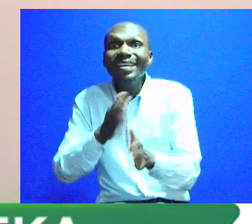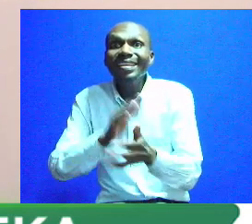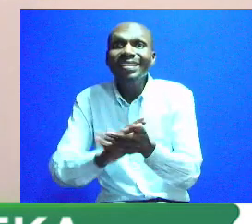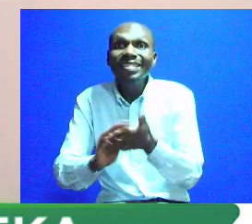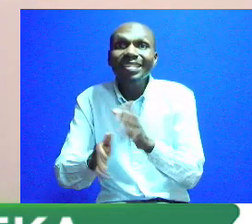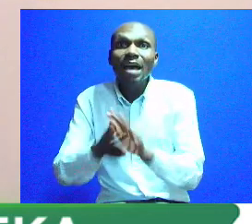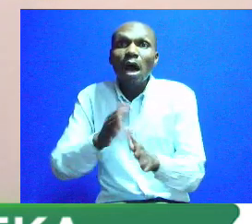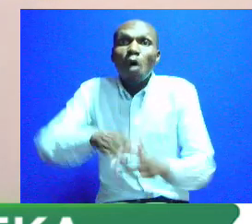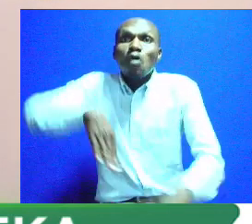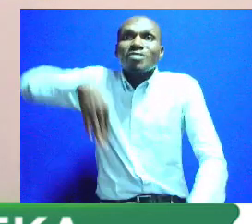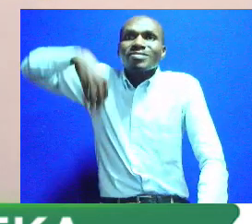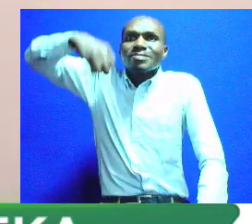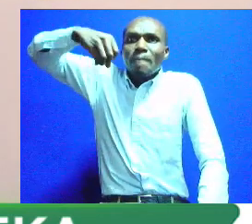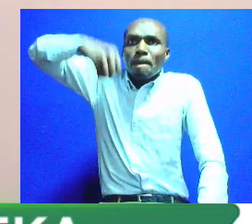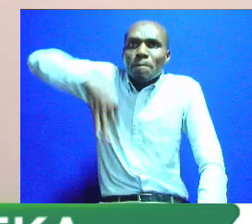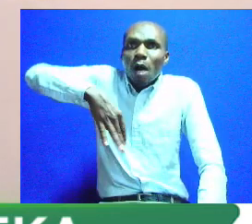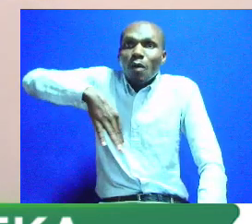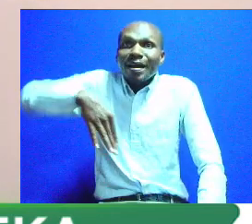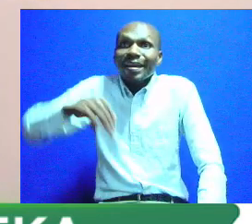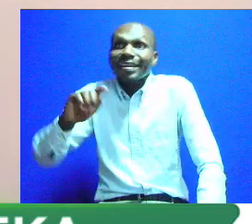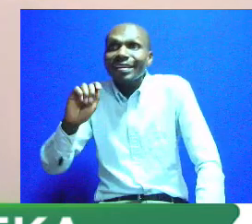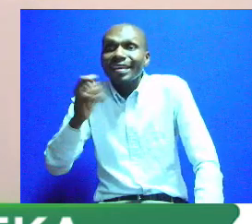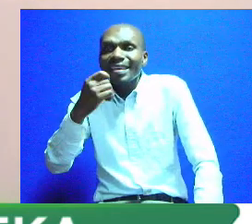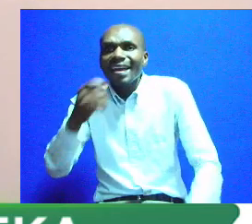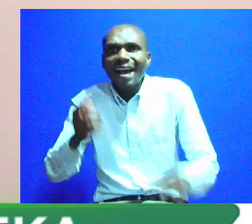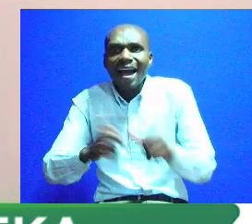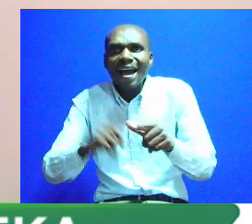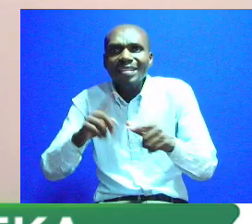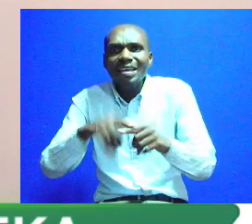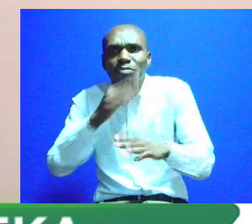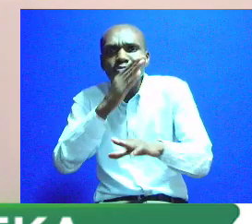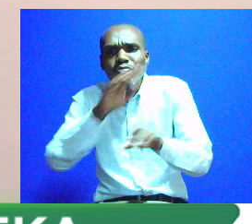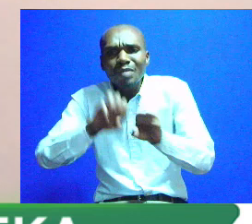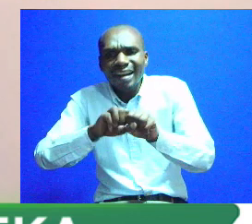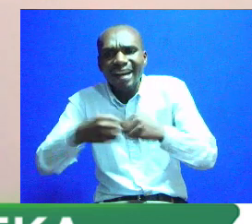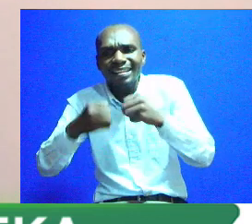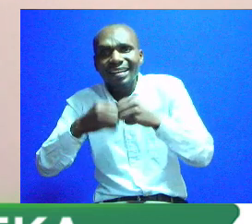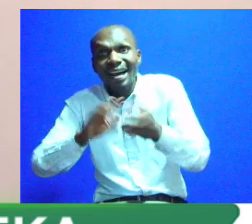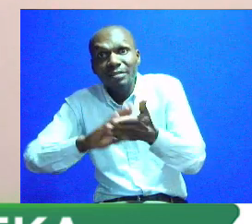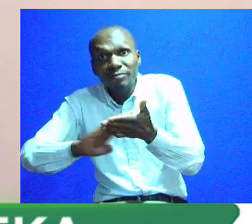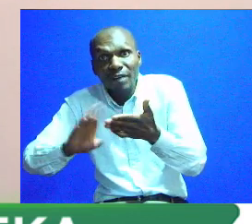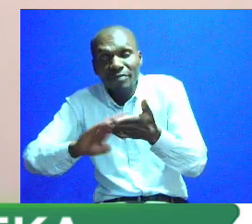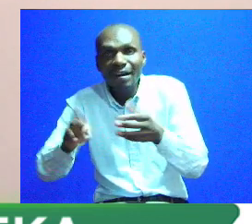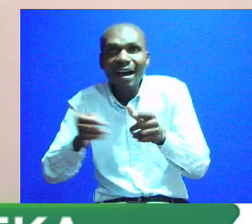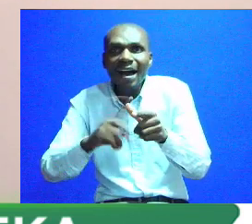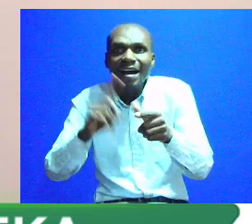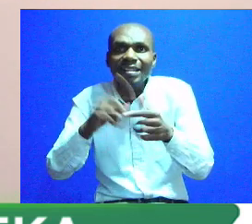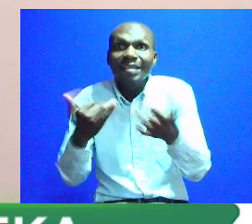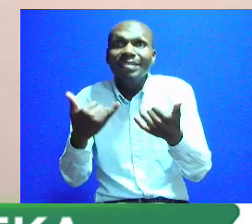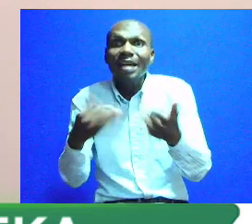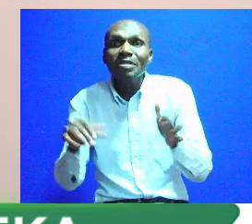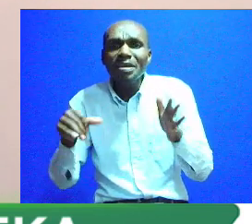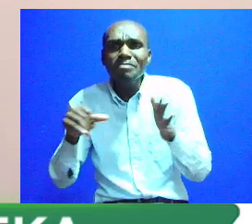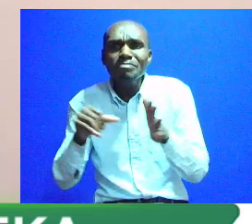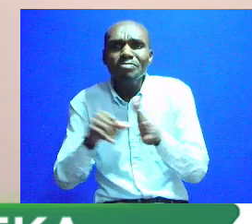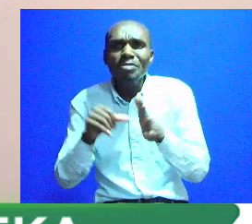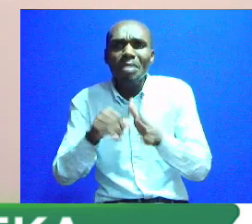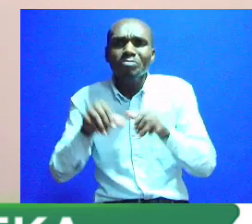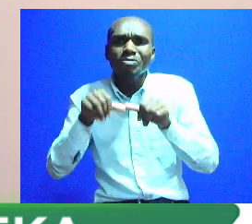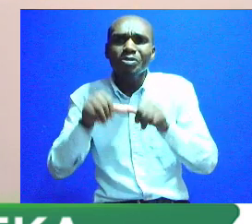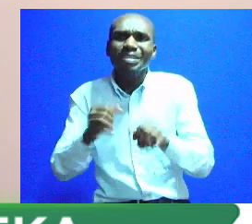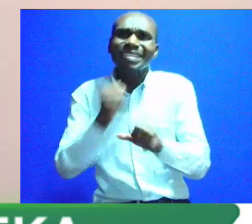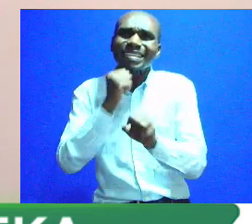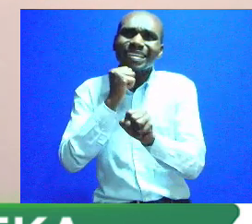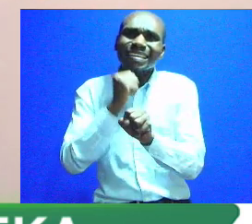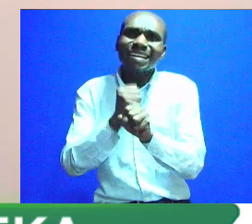chia omolero imense ya Kenya no kubutoka kwe chinguru echo korakana ansubwa ngoiga bono nigo omuchando yoge ndeta koba gugo kuna